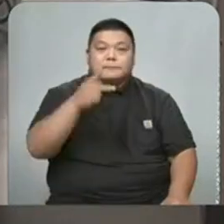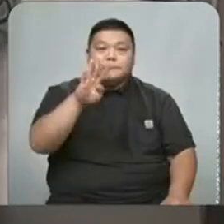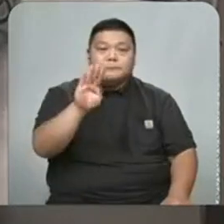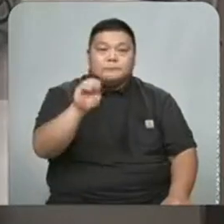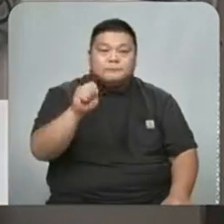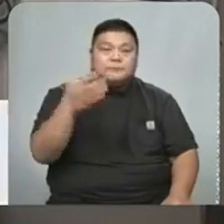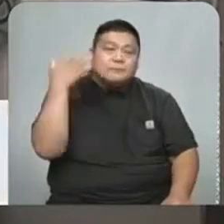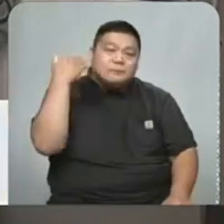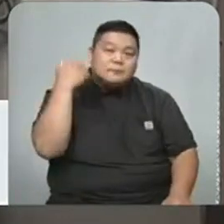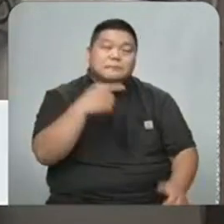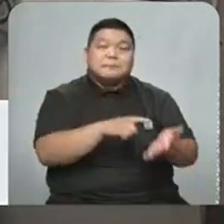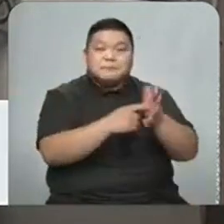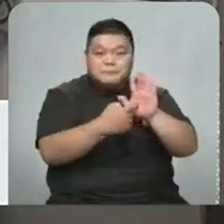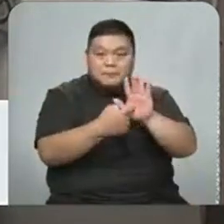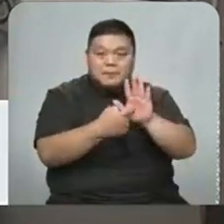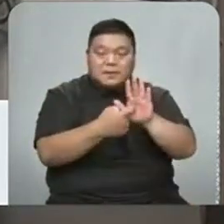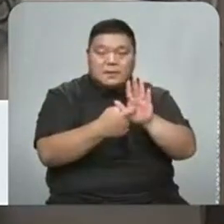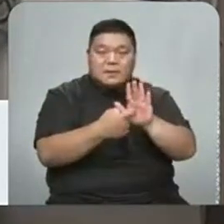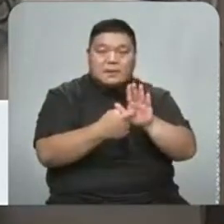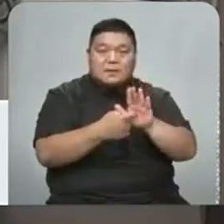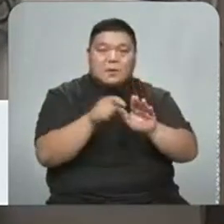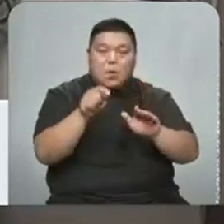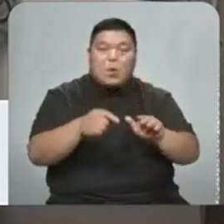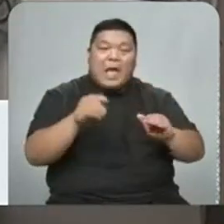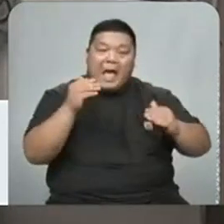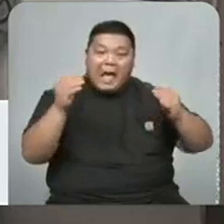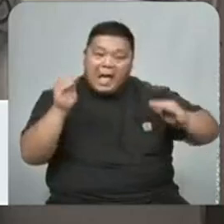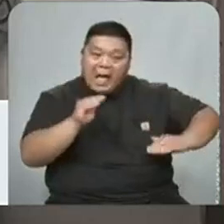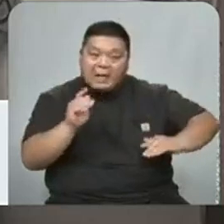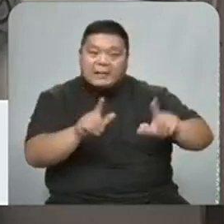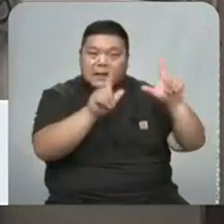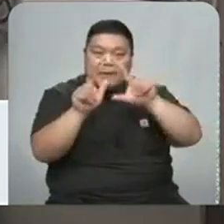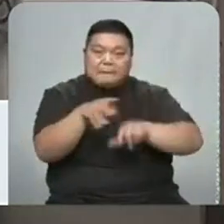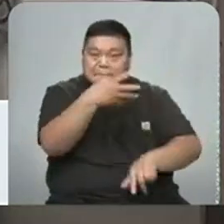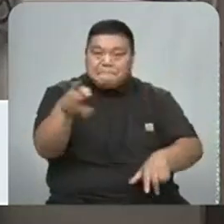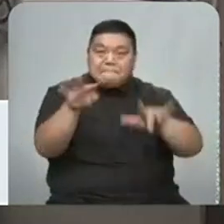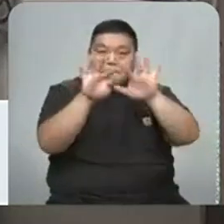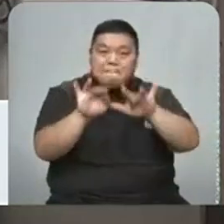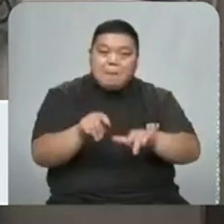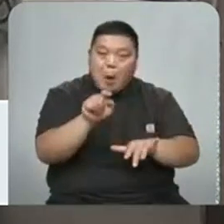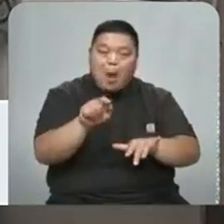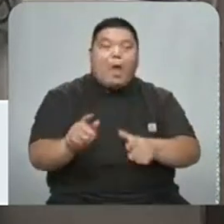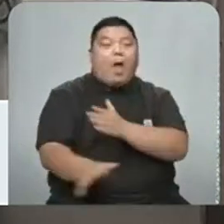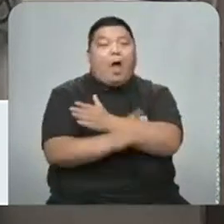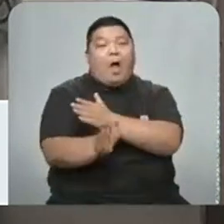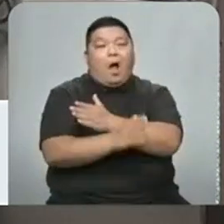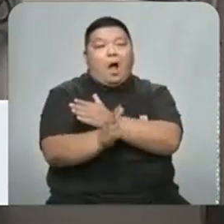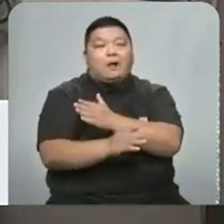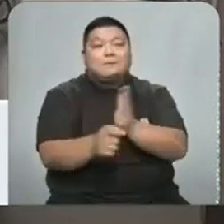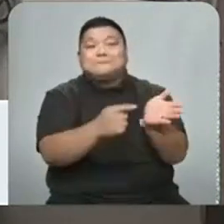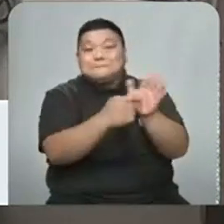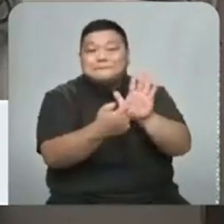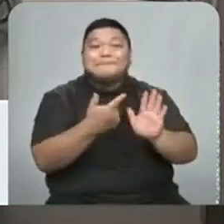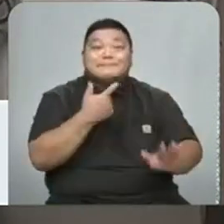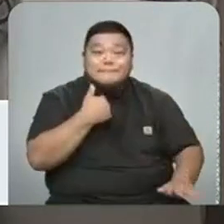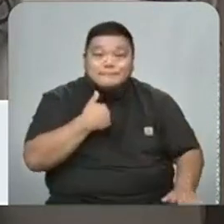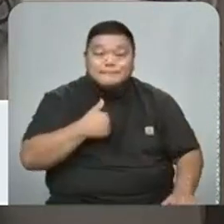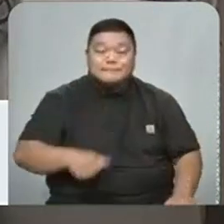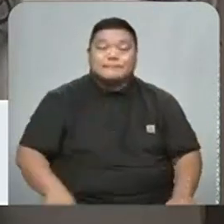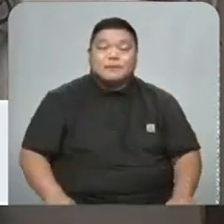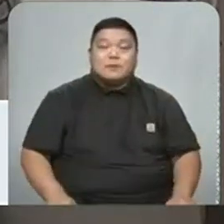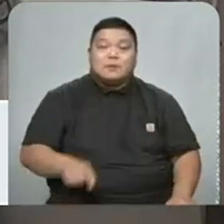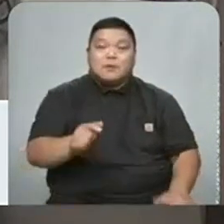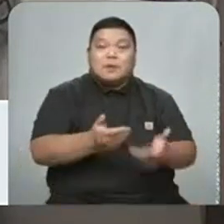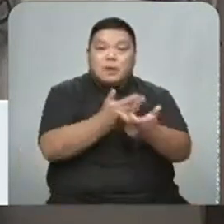KBS는 최근 입시와 진학 등에서 중요한 자료로 쓰이는 학교 생활 기록부가 엉터리로 기재되고 있다고 보도했는데요. 이에